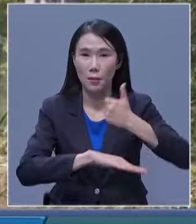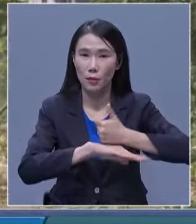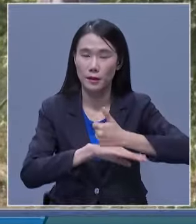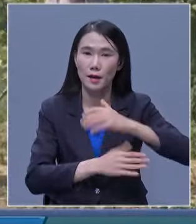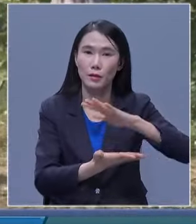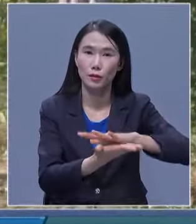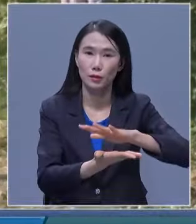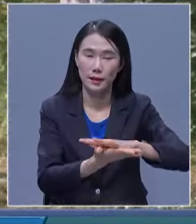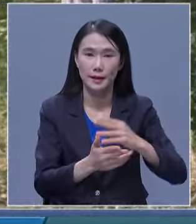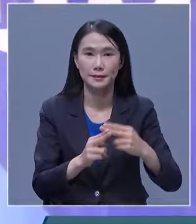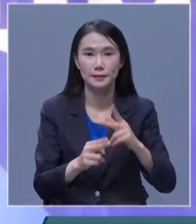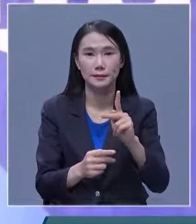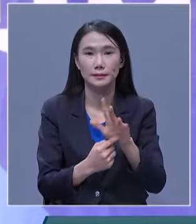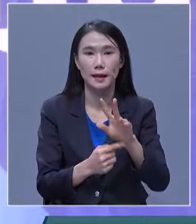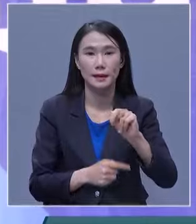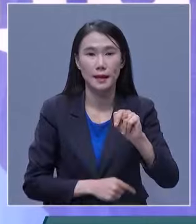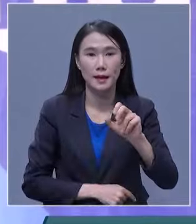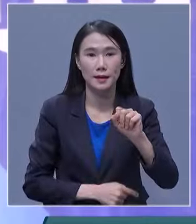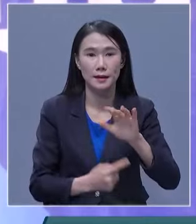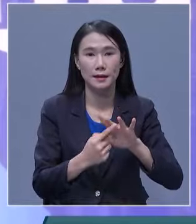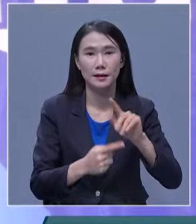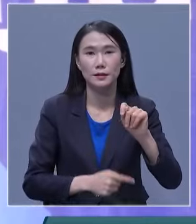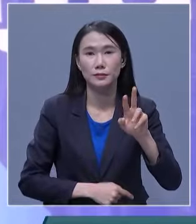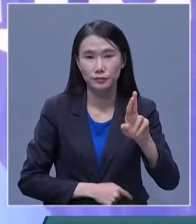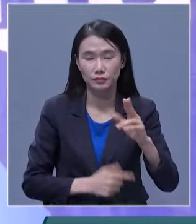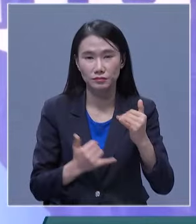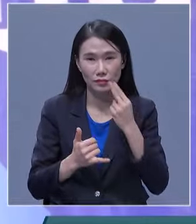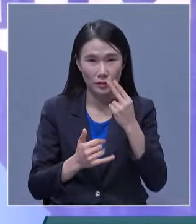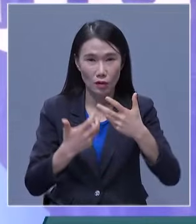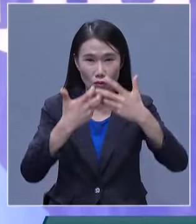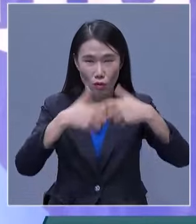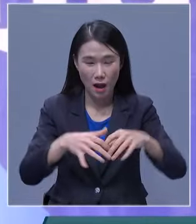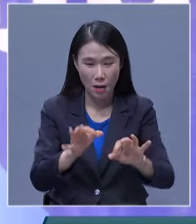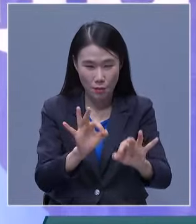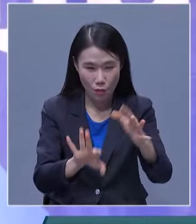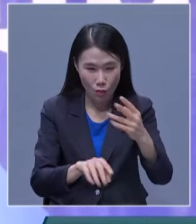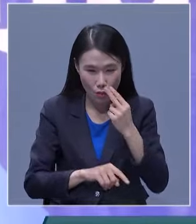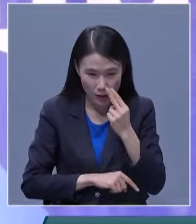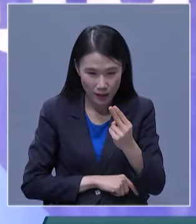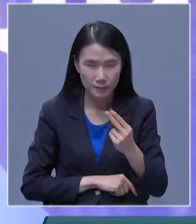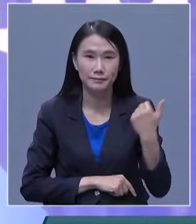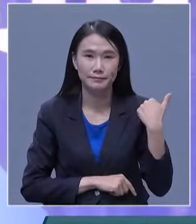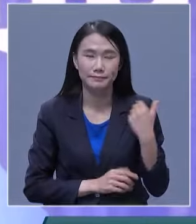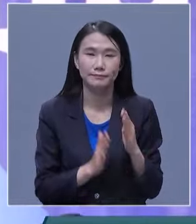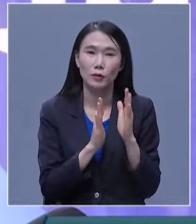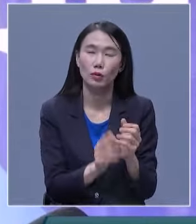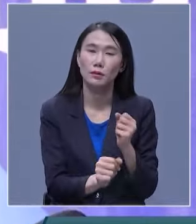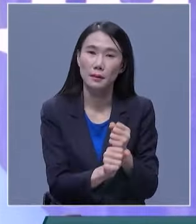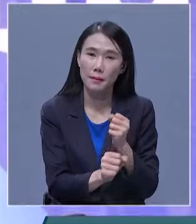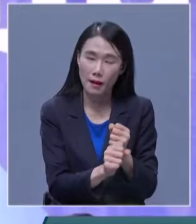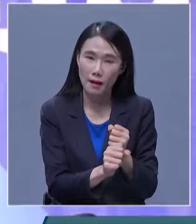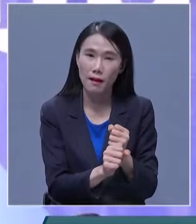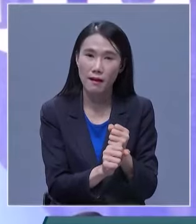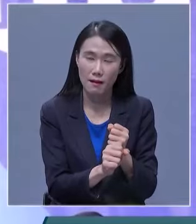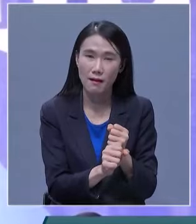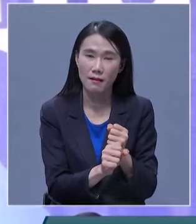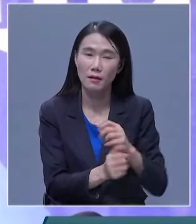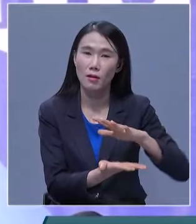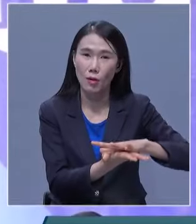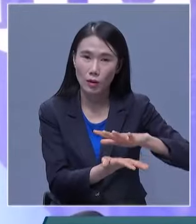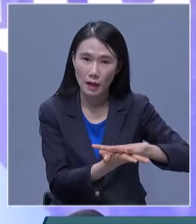งเรียนการสูตรศึกษาไลท่านบอกว่าหลังจากที่เกิดเหตุก็ได้ให้เจ้าหน้าที่ให้ทางโร